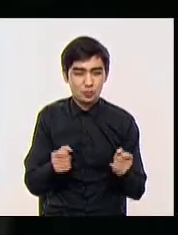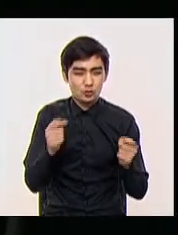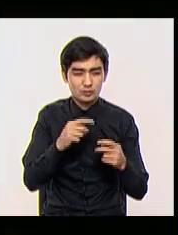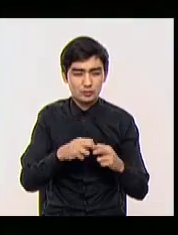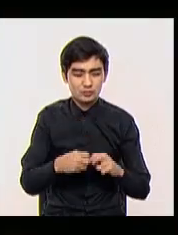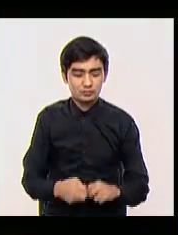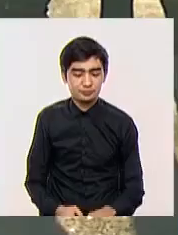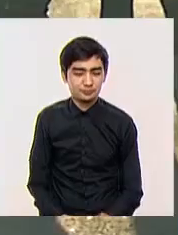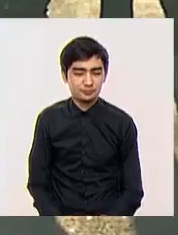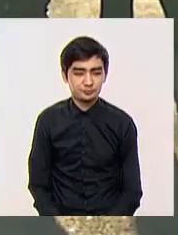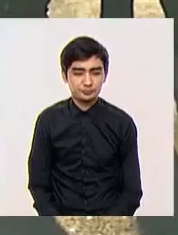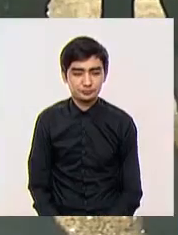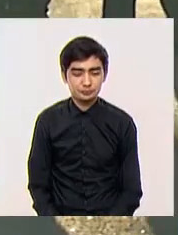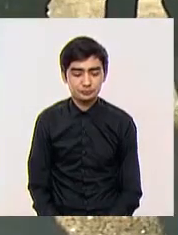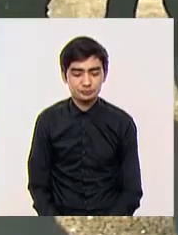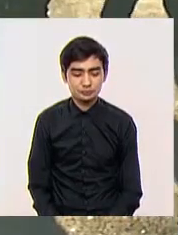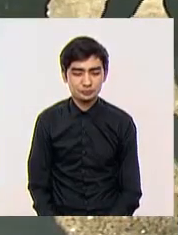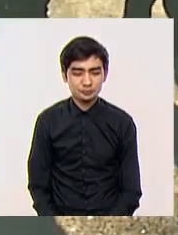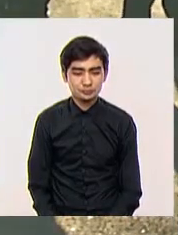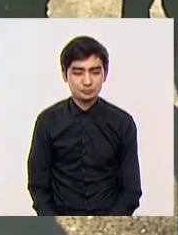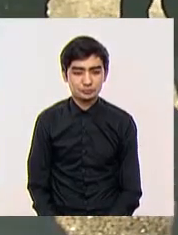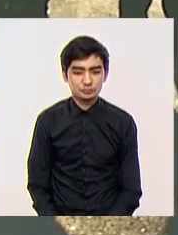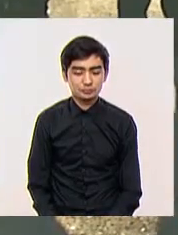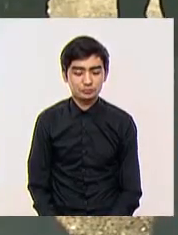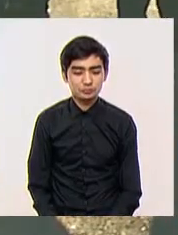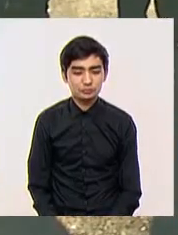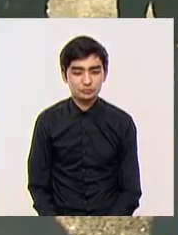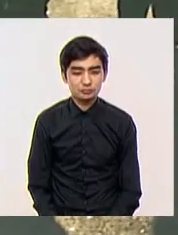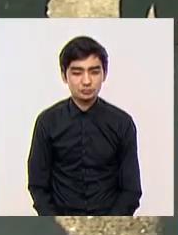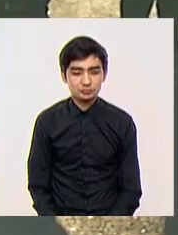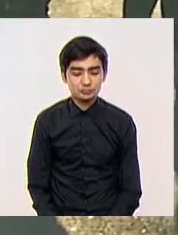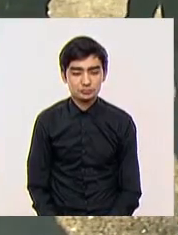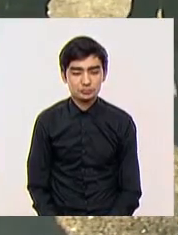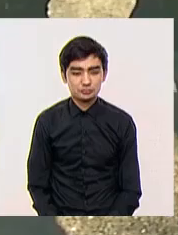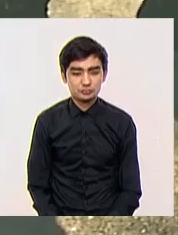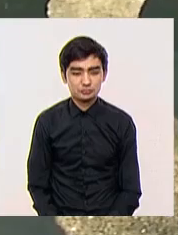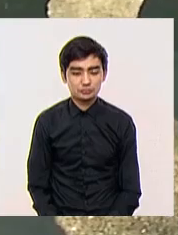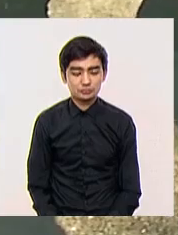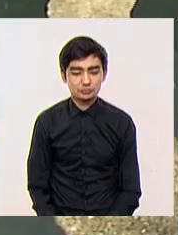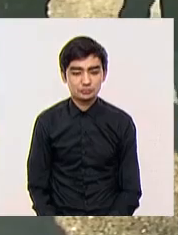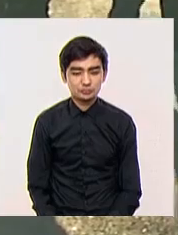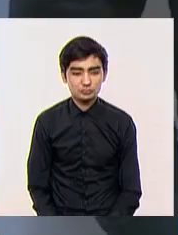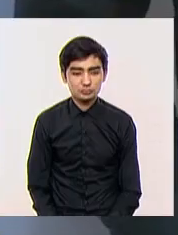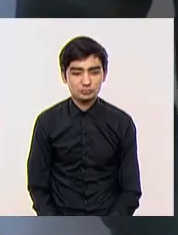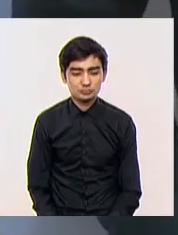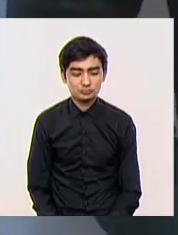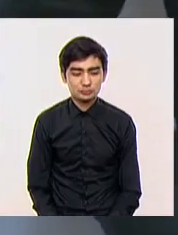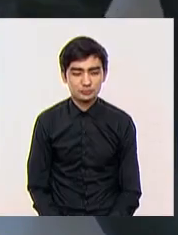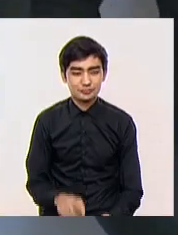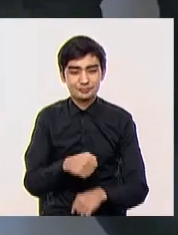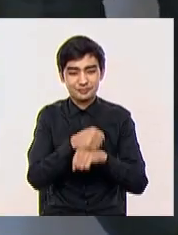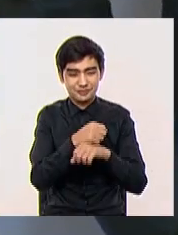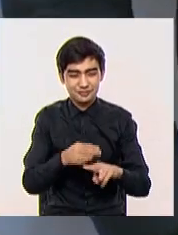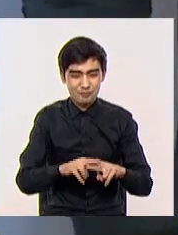проблеме. Акима, услышьте нас! Акима, услышьте нас! Митинг –